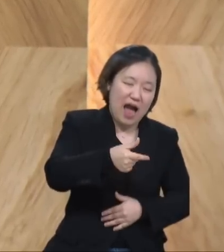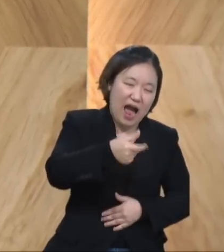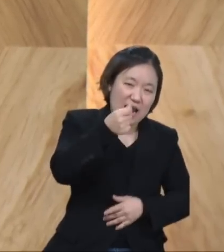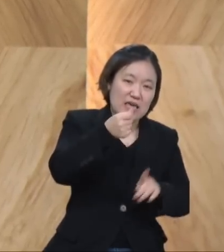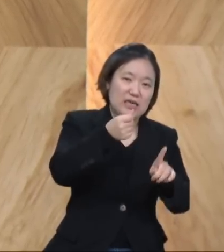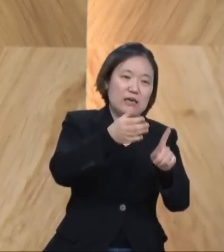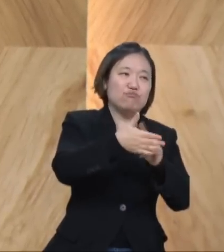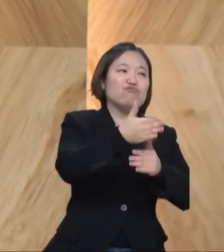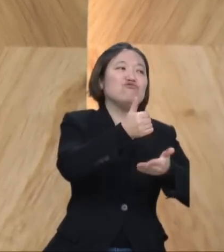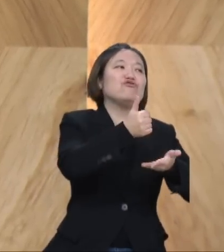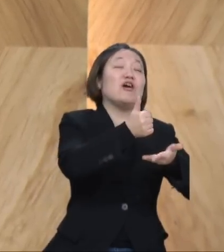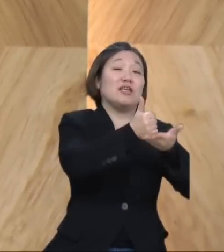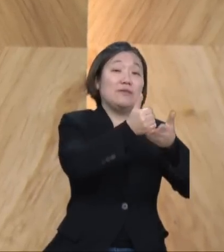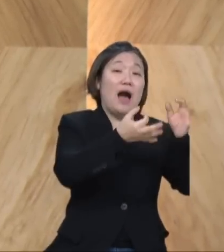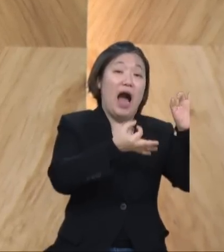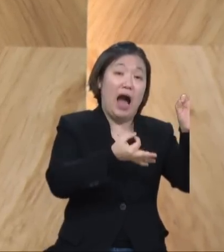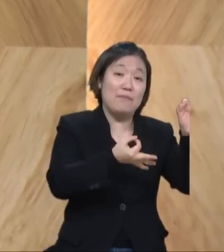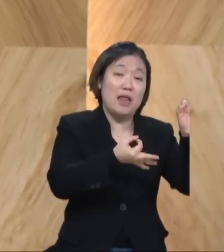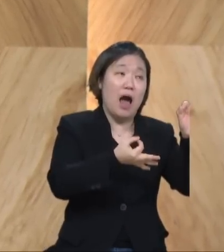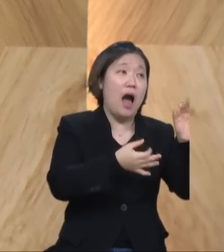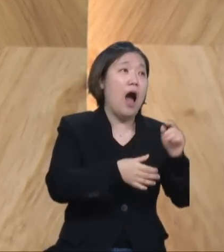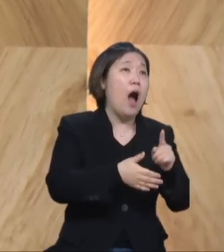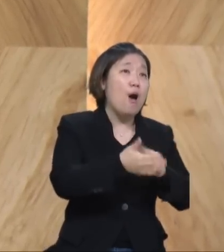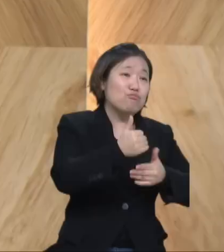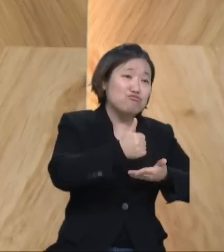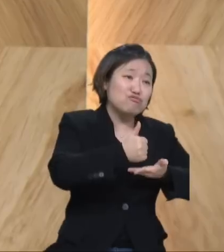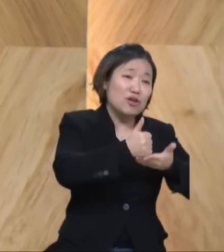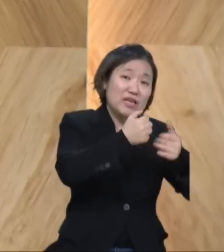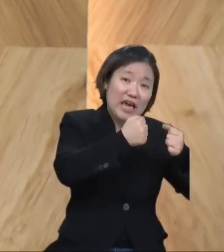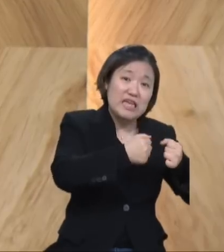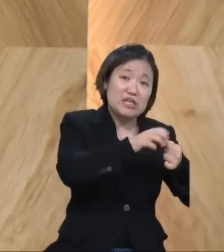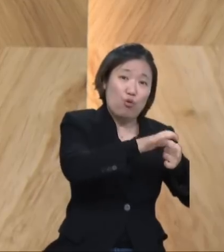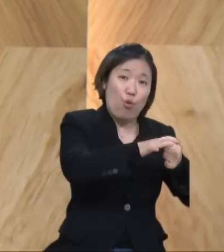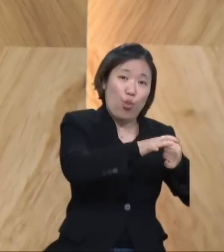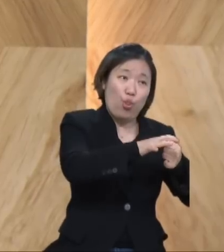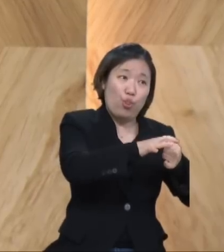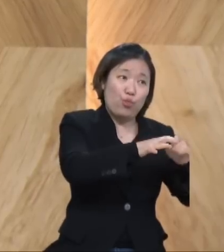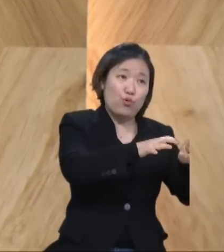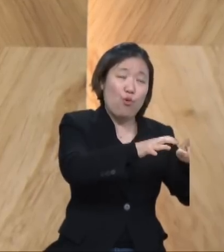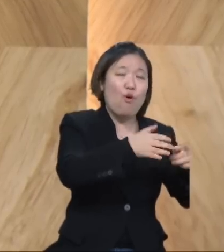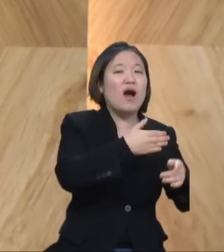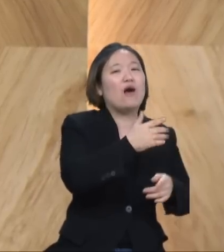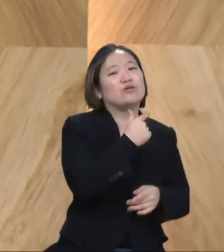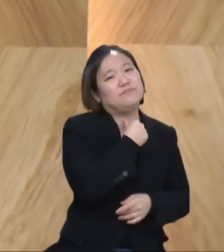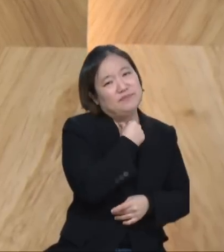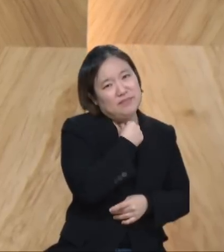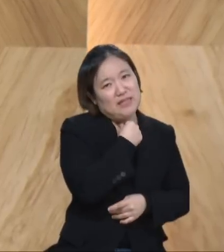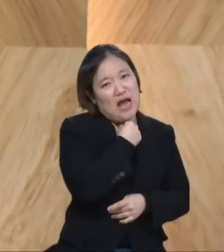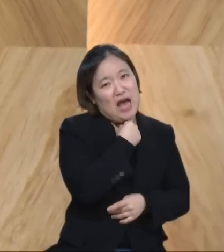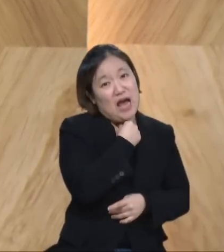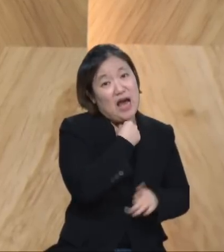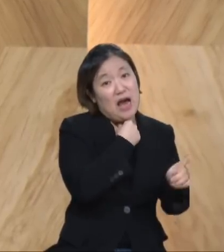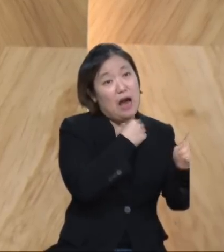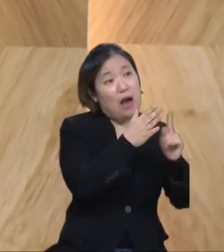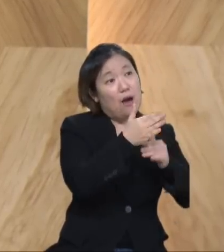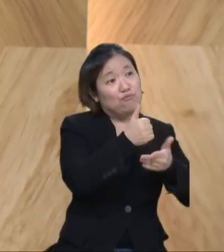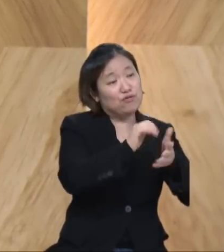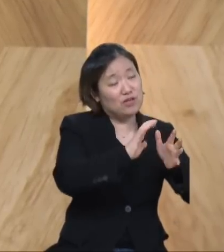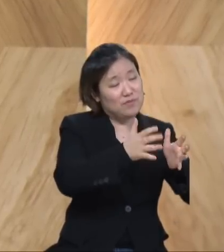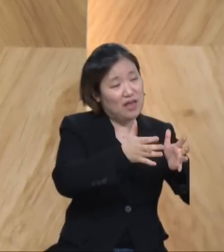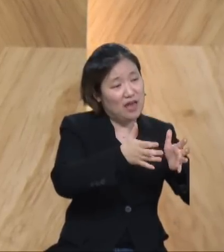아미타 부처님 옆으로 아미타 부처님 계시는 그 세계로 빨리 가기를 원합니다